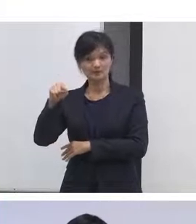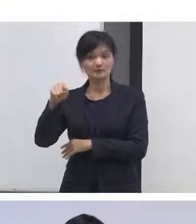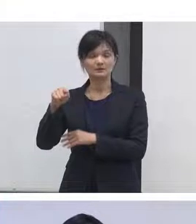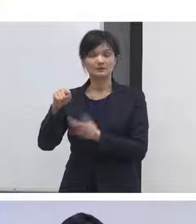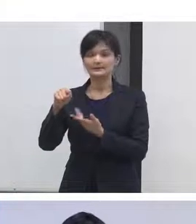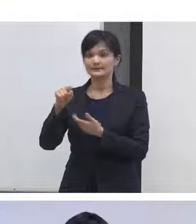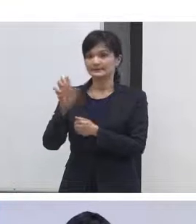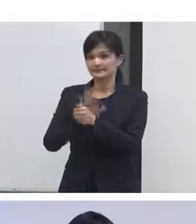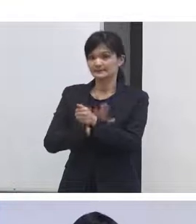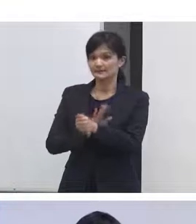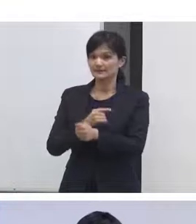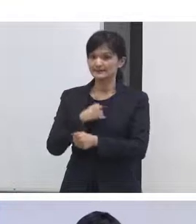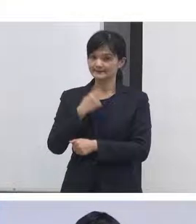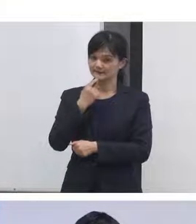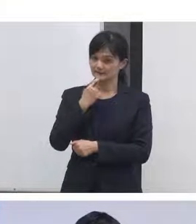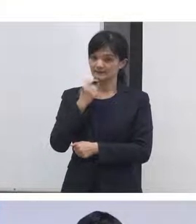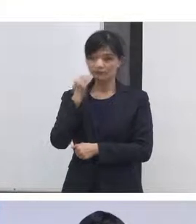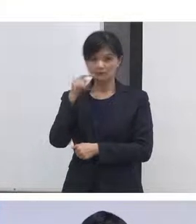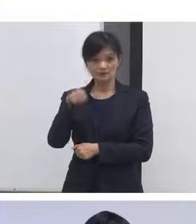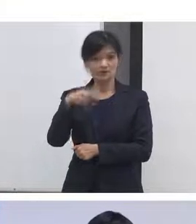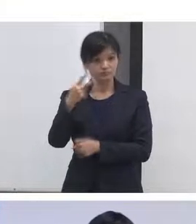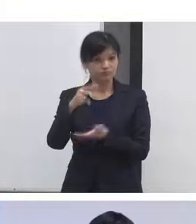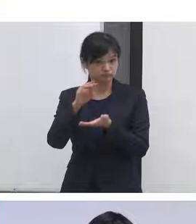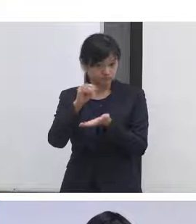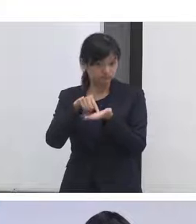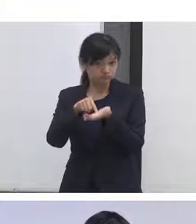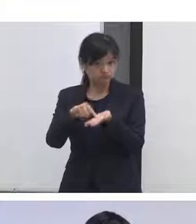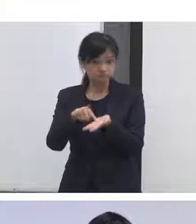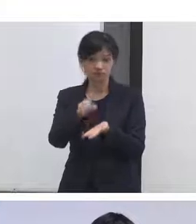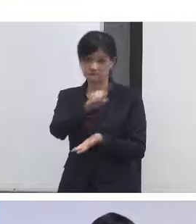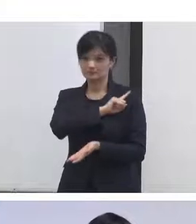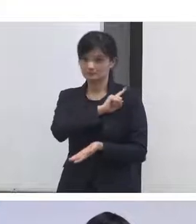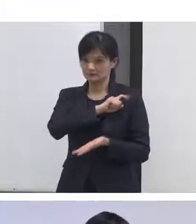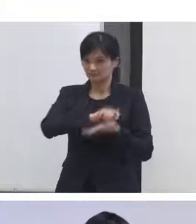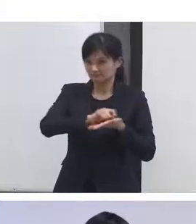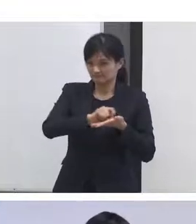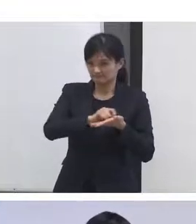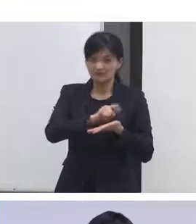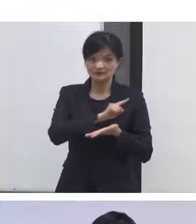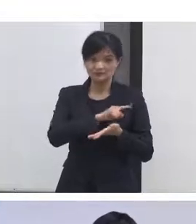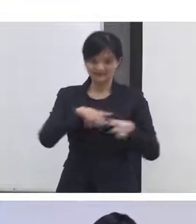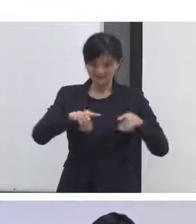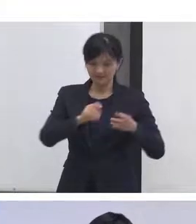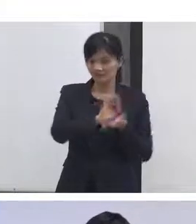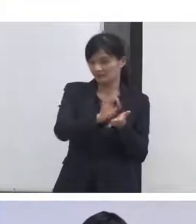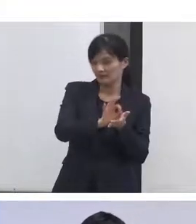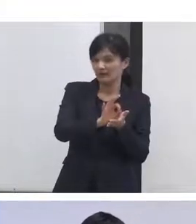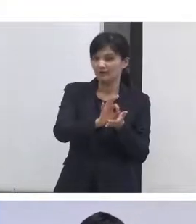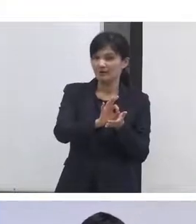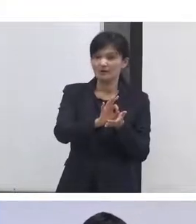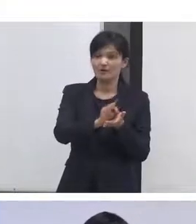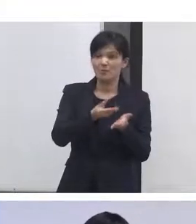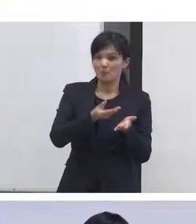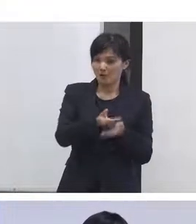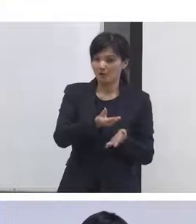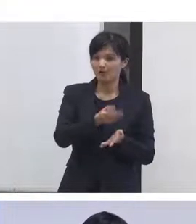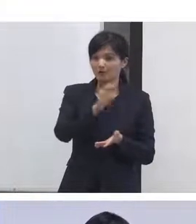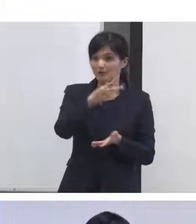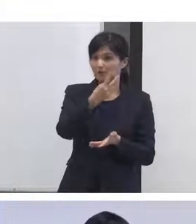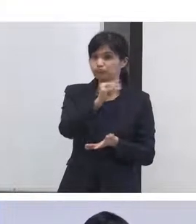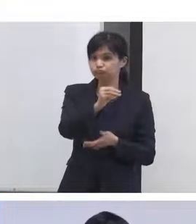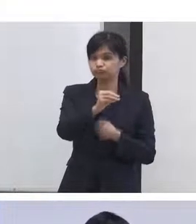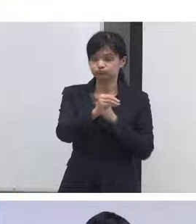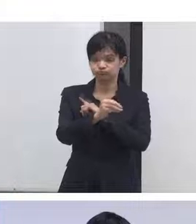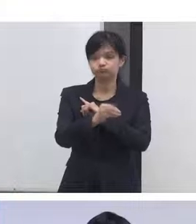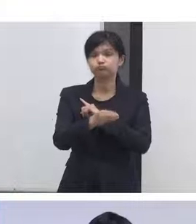搞，就是说你譬如你要申请200万，那你自己要写个计划，你自己要花200万，就你要花掉200万做这件事情。那这样